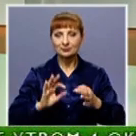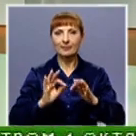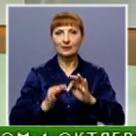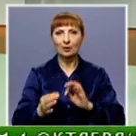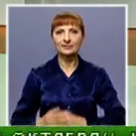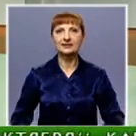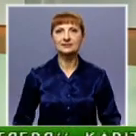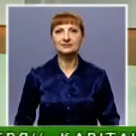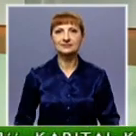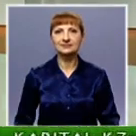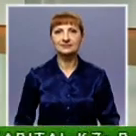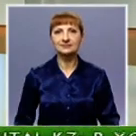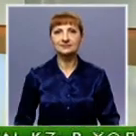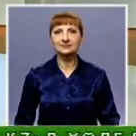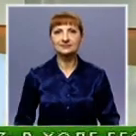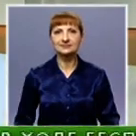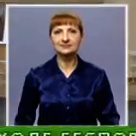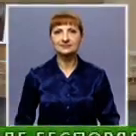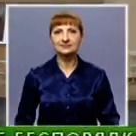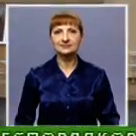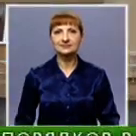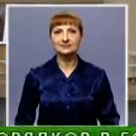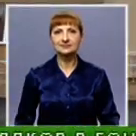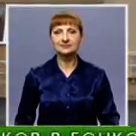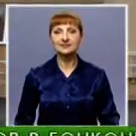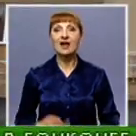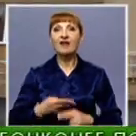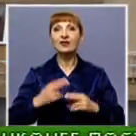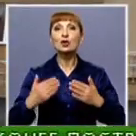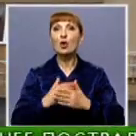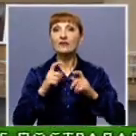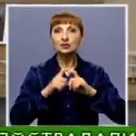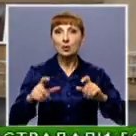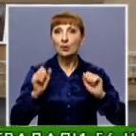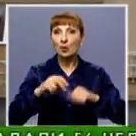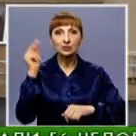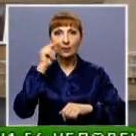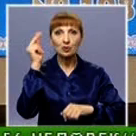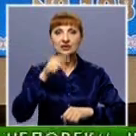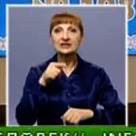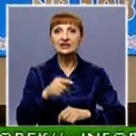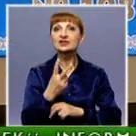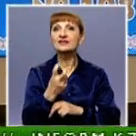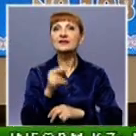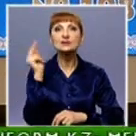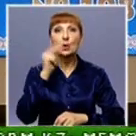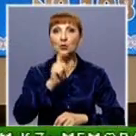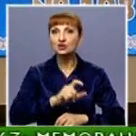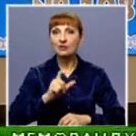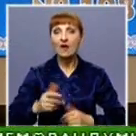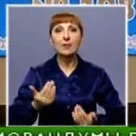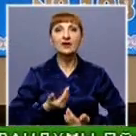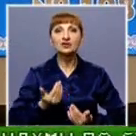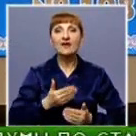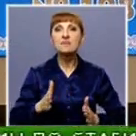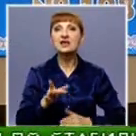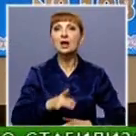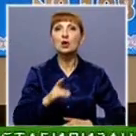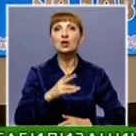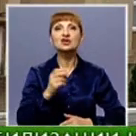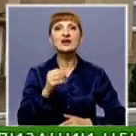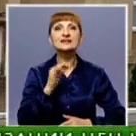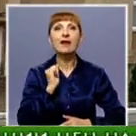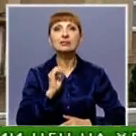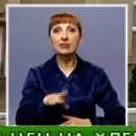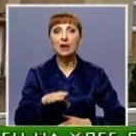Абдибек расскажет подробно. В этой новой школе смогут обучаться 1200 учеников, проживающих в микрорайоне